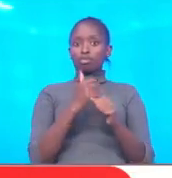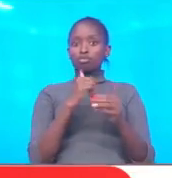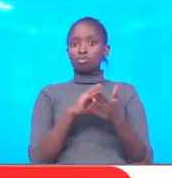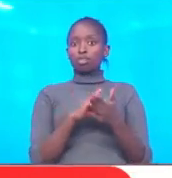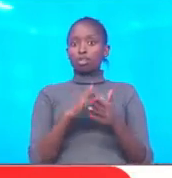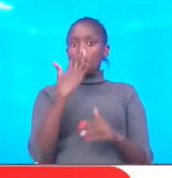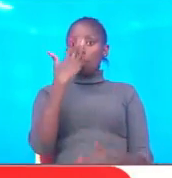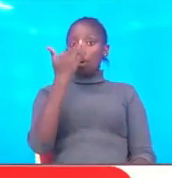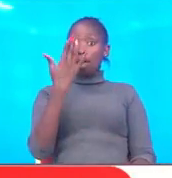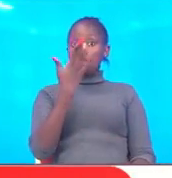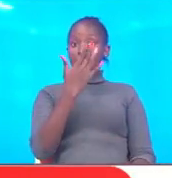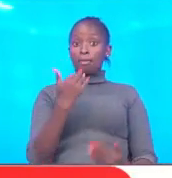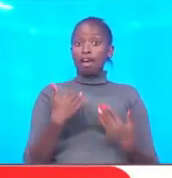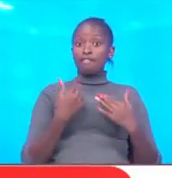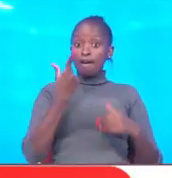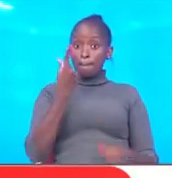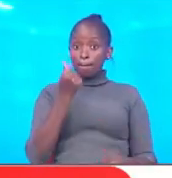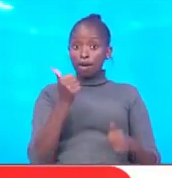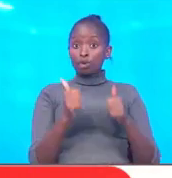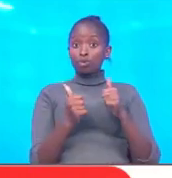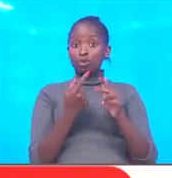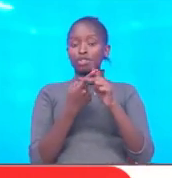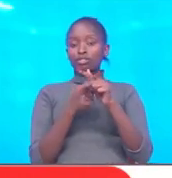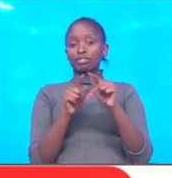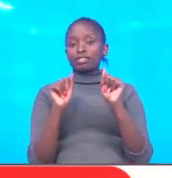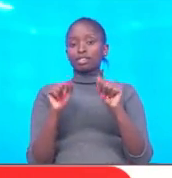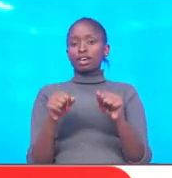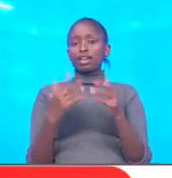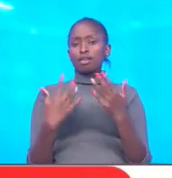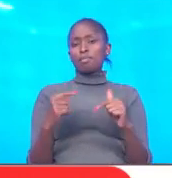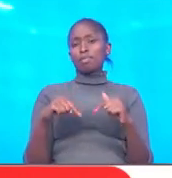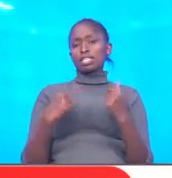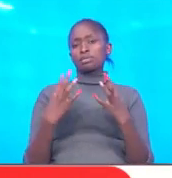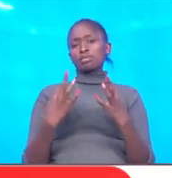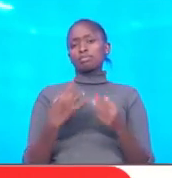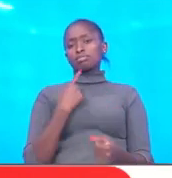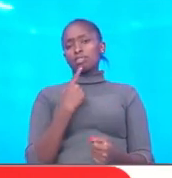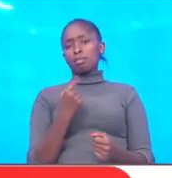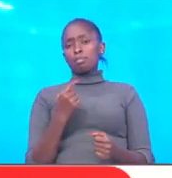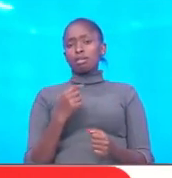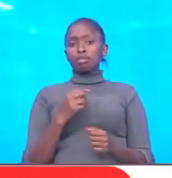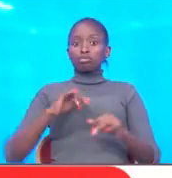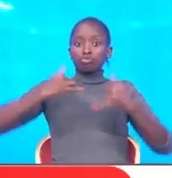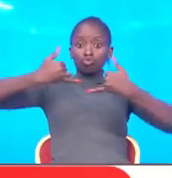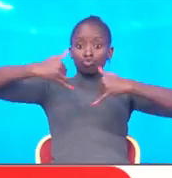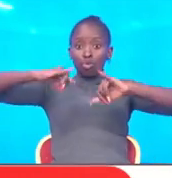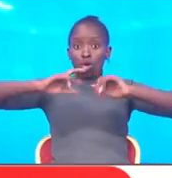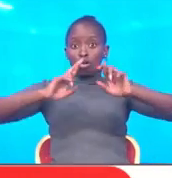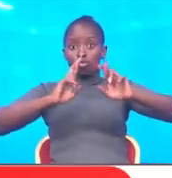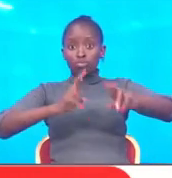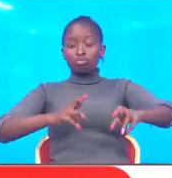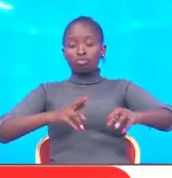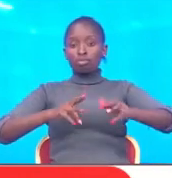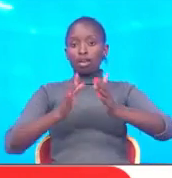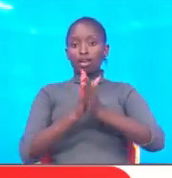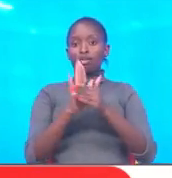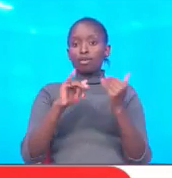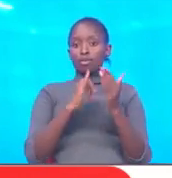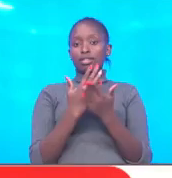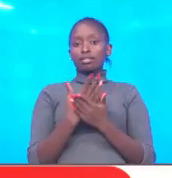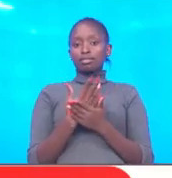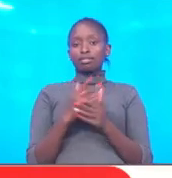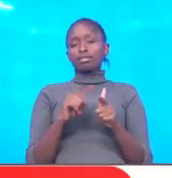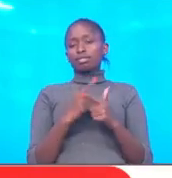they have the capital. We don't have the capital. Sasa mimi wakiniambia register hii mboya hii kwa milioni 1 nitatoa.